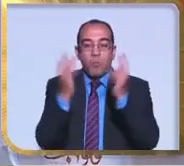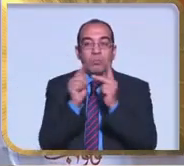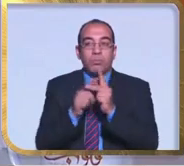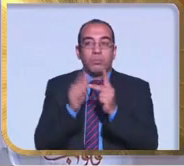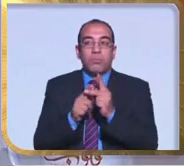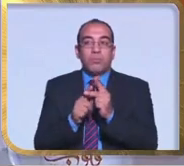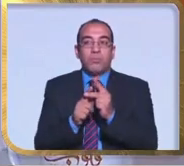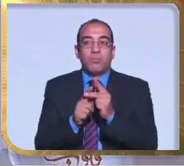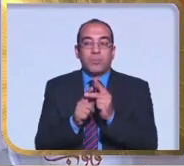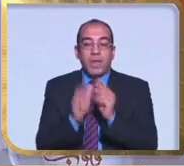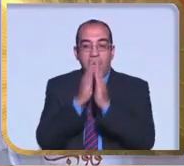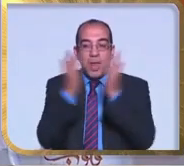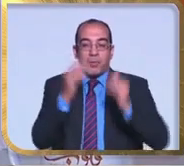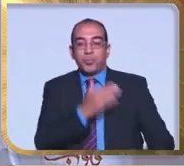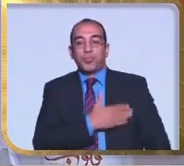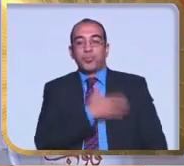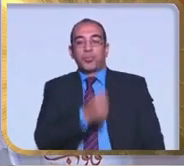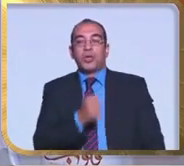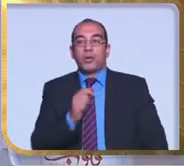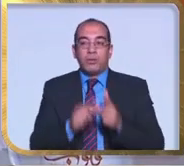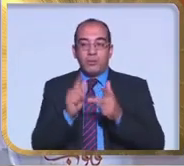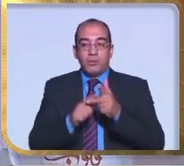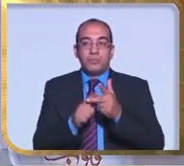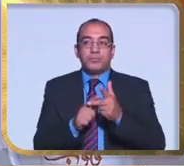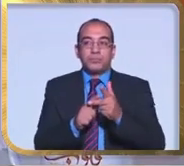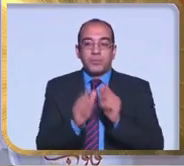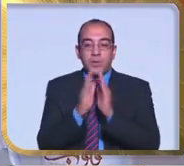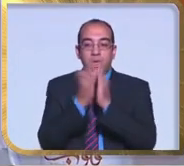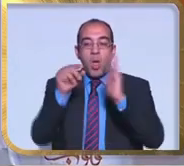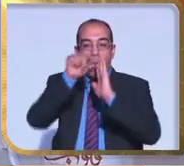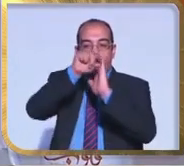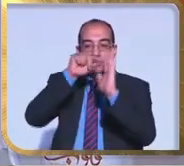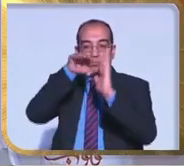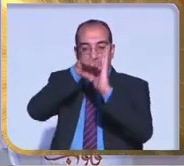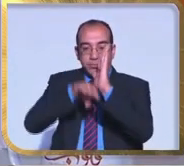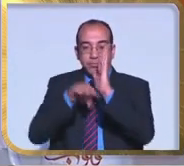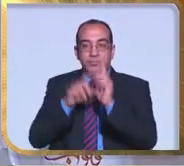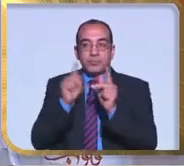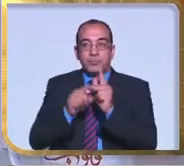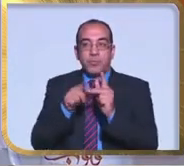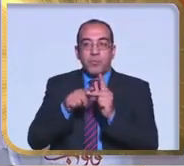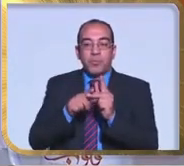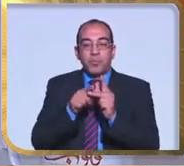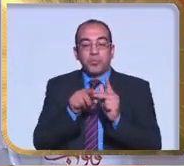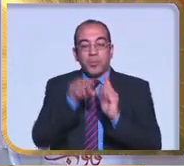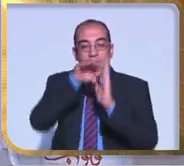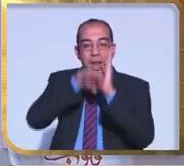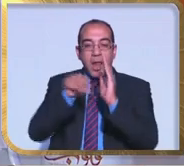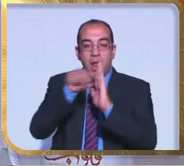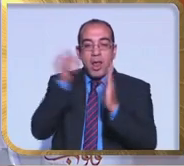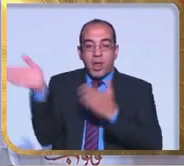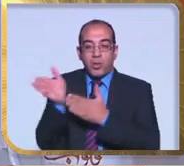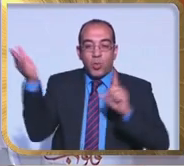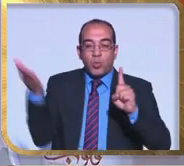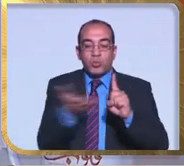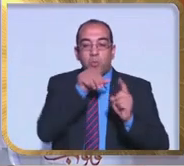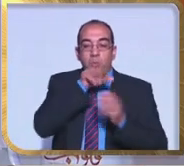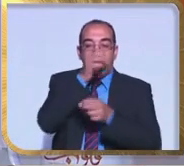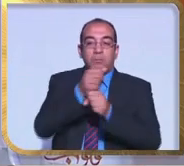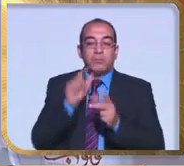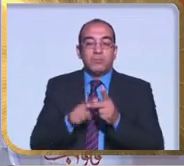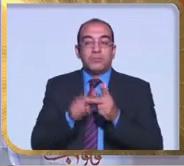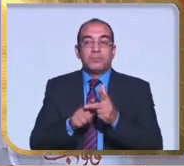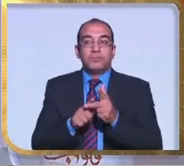هو كتاب الإيمان وتحتيه أبواب بتعالج هذا الموضوع من خلال حديث رسول الله صلى الله عليه